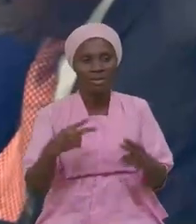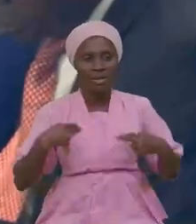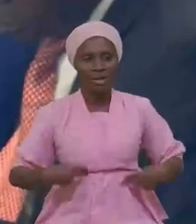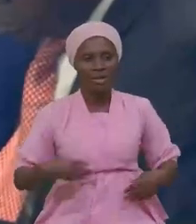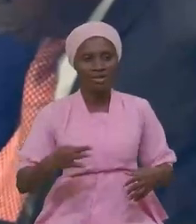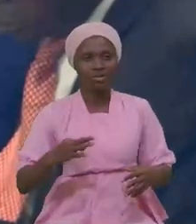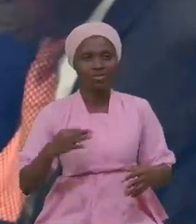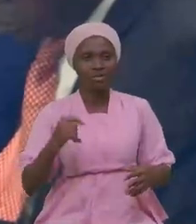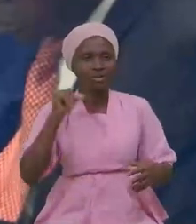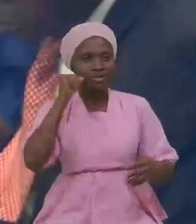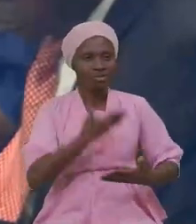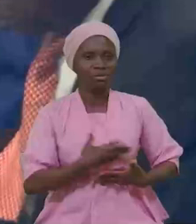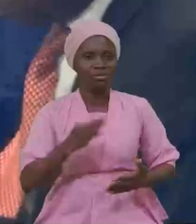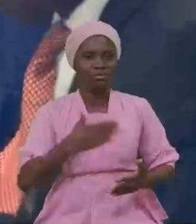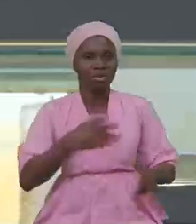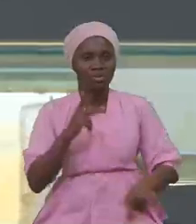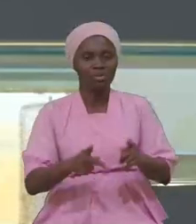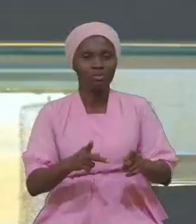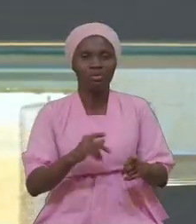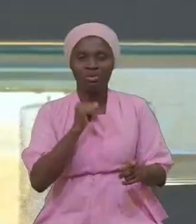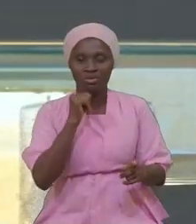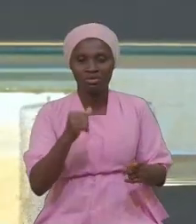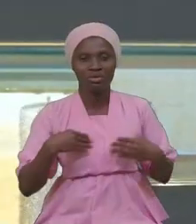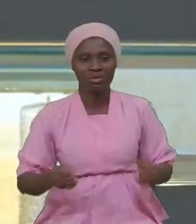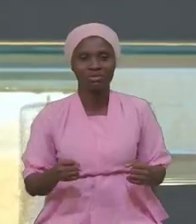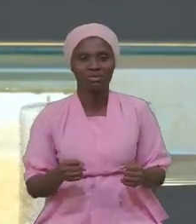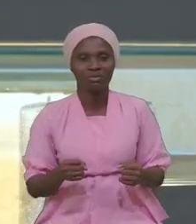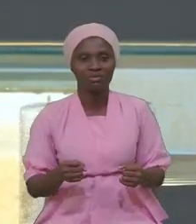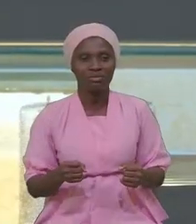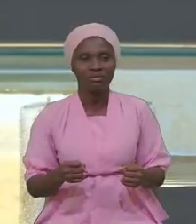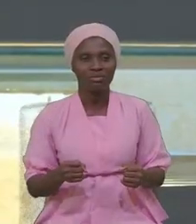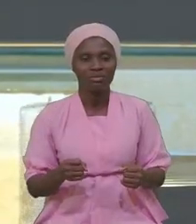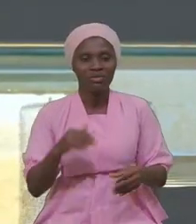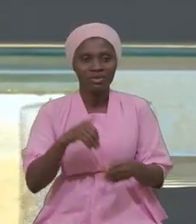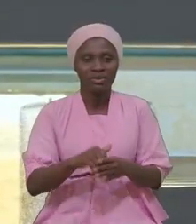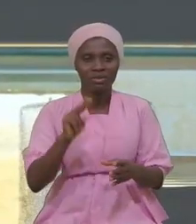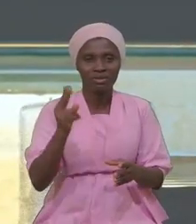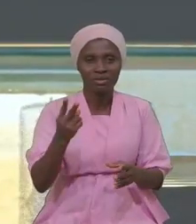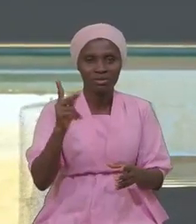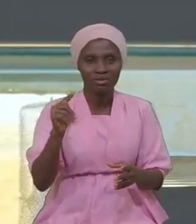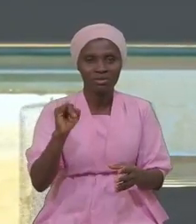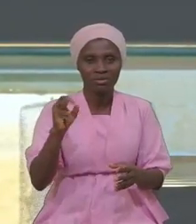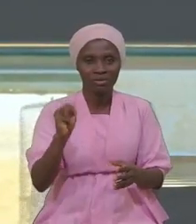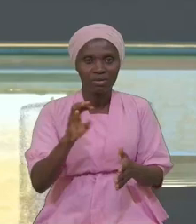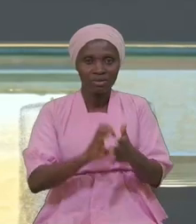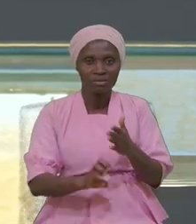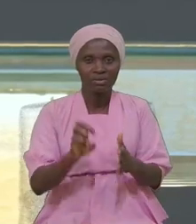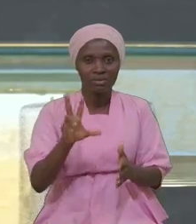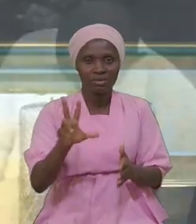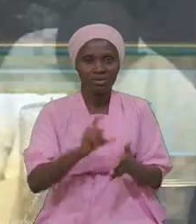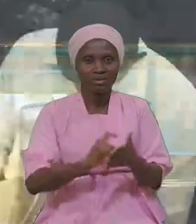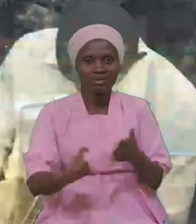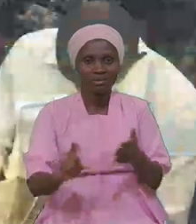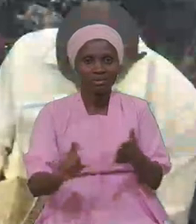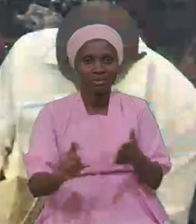Comment décrire ces gens-là? Voyons, 2 Timothée, chapitre 3. Je lis le